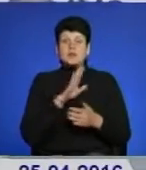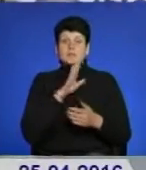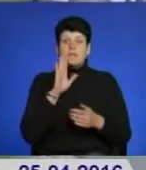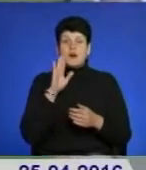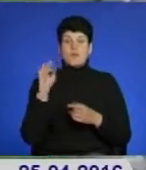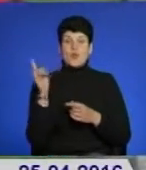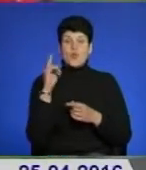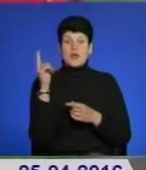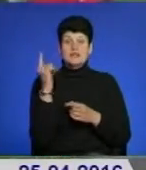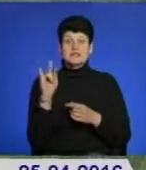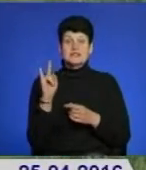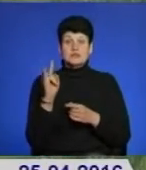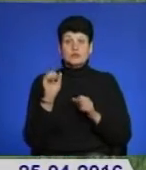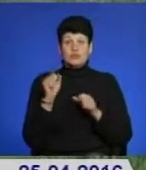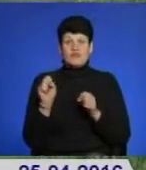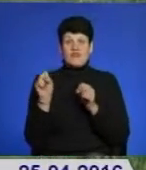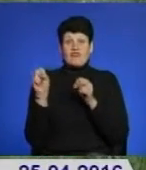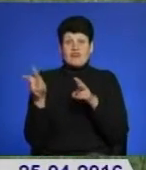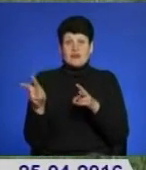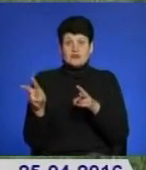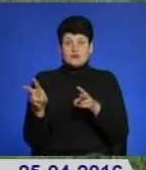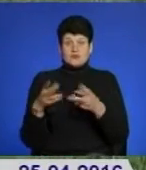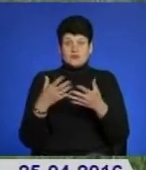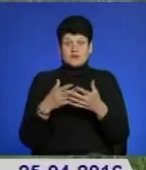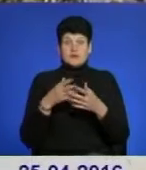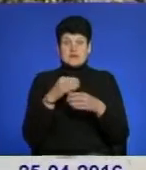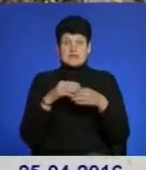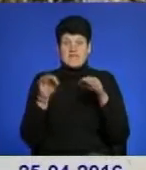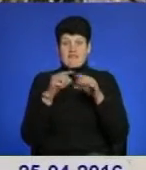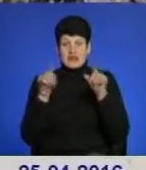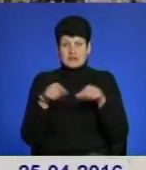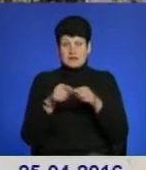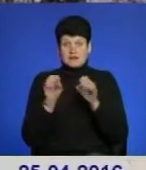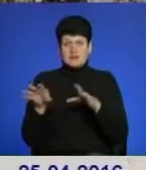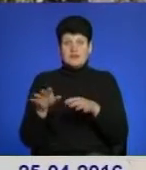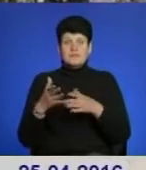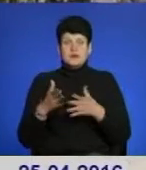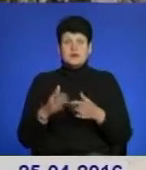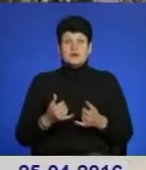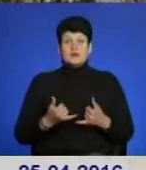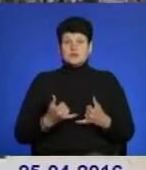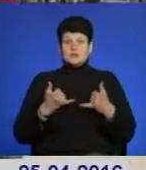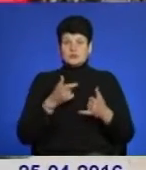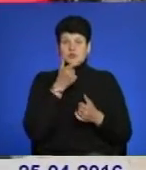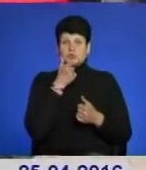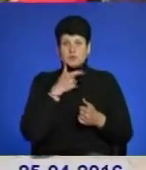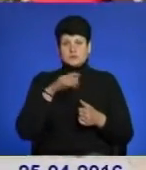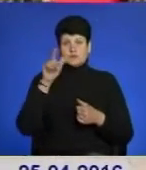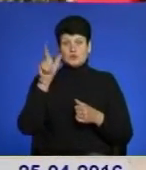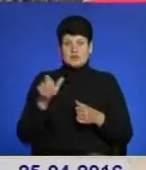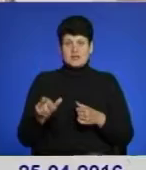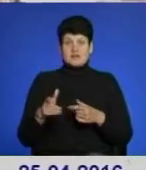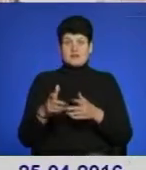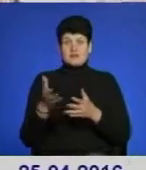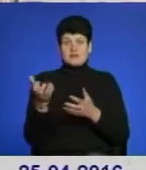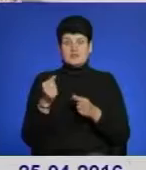з малечею, може запросто викинути серветки на асфальт. Солідний чоловік, отримавши рекламівку, кидає її просто під